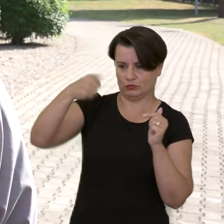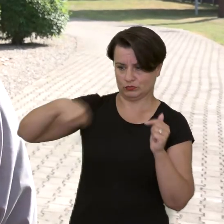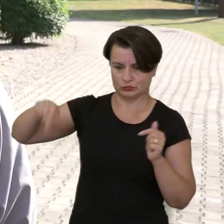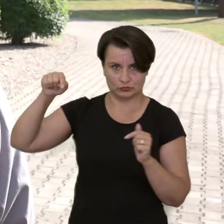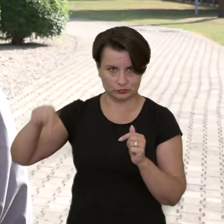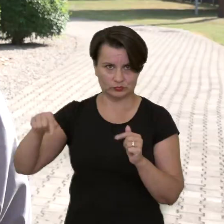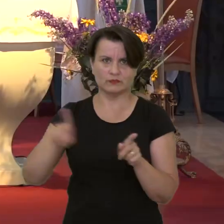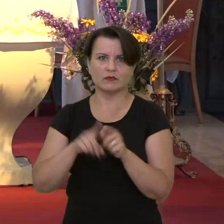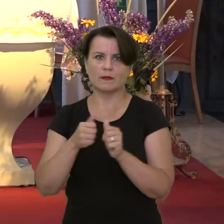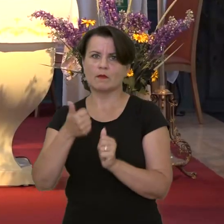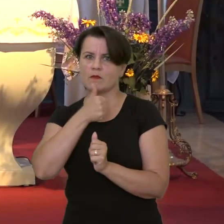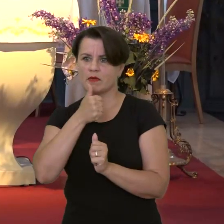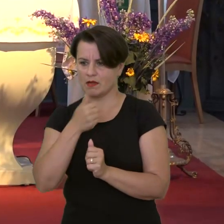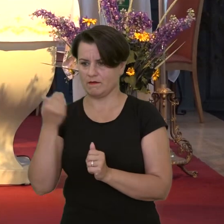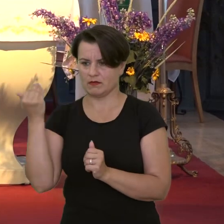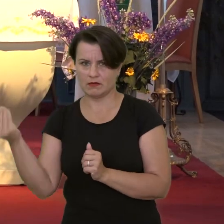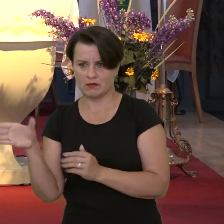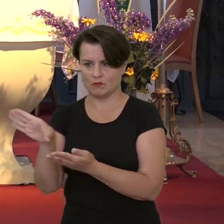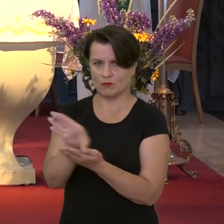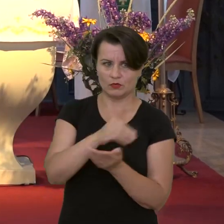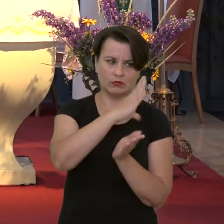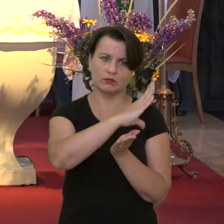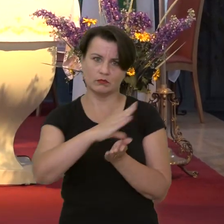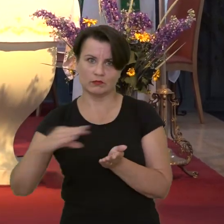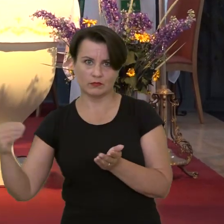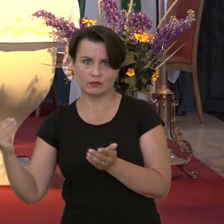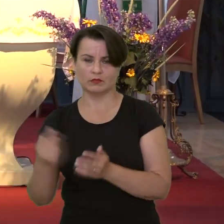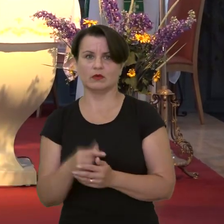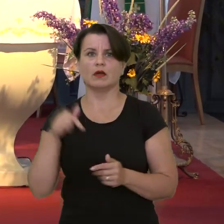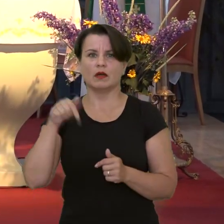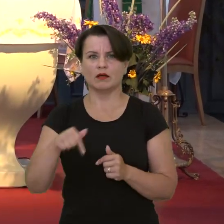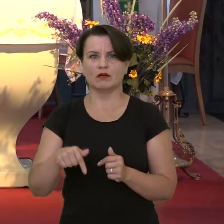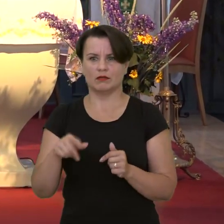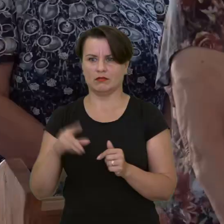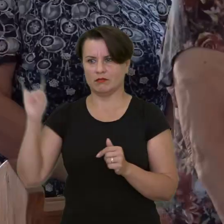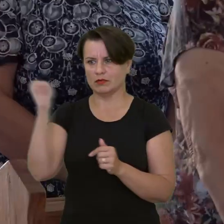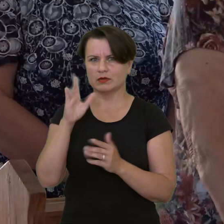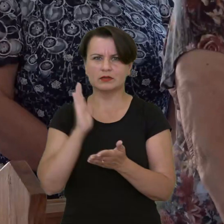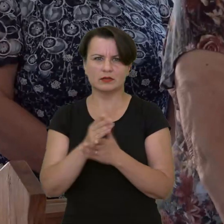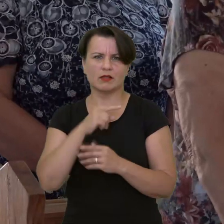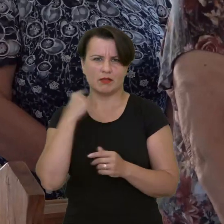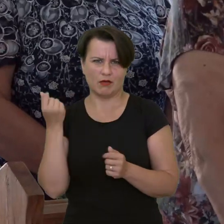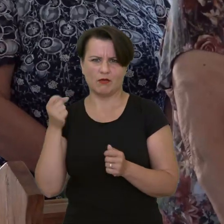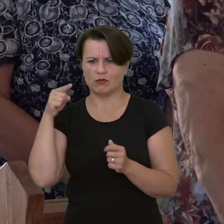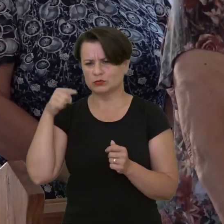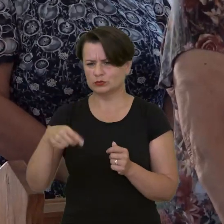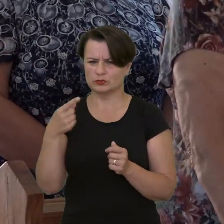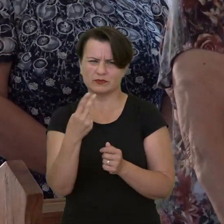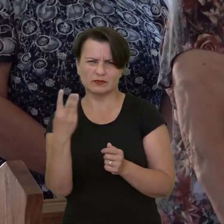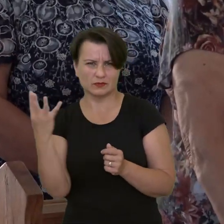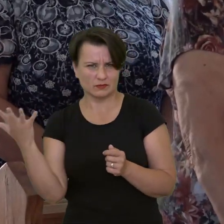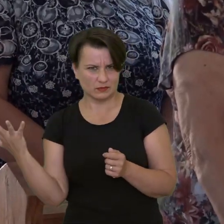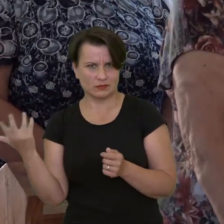Pasidarytumėm pavyzdžiai vieni kitiems. Atrodo, mūsų parapija tikrai sudaro netgi 14 000, ar ne? Bet